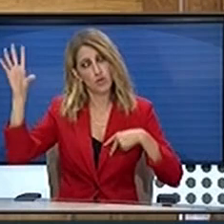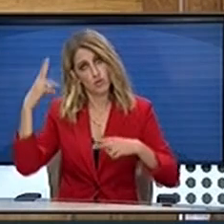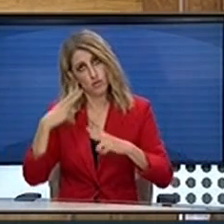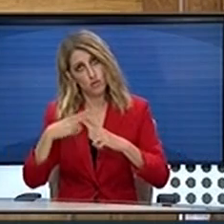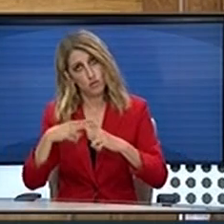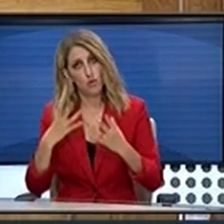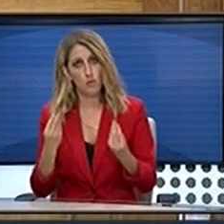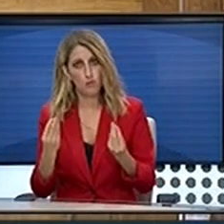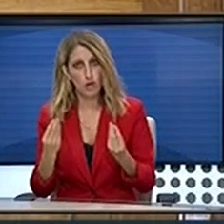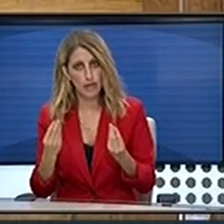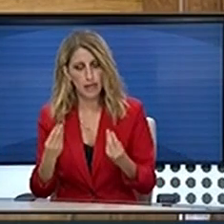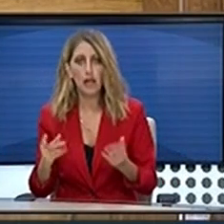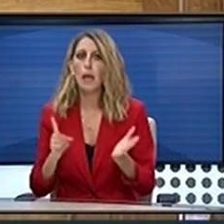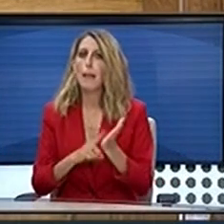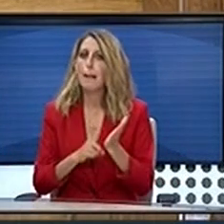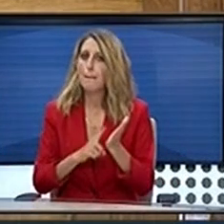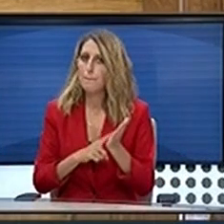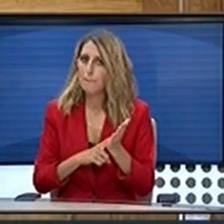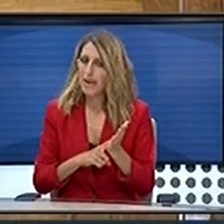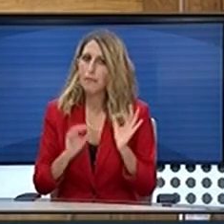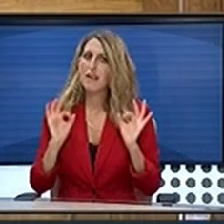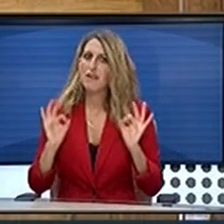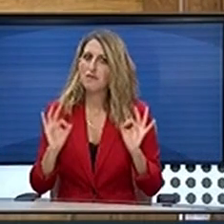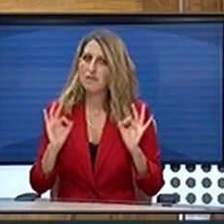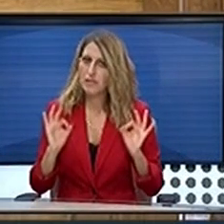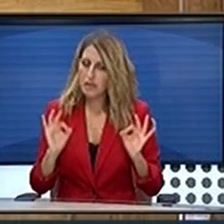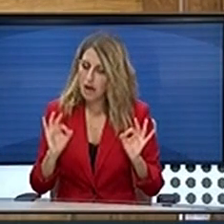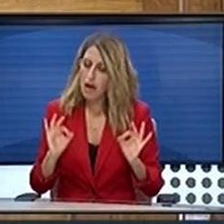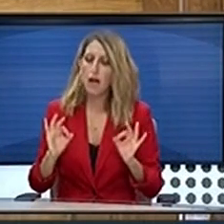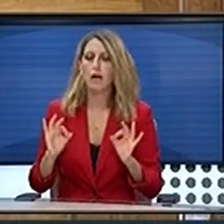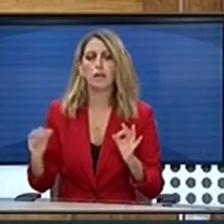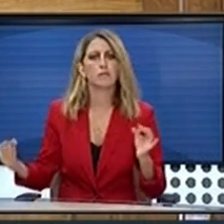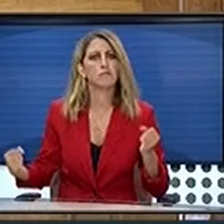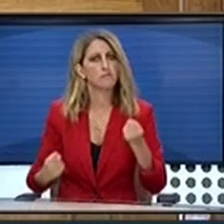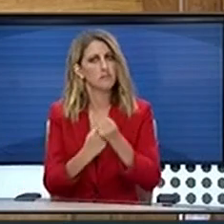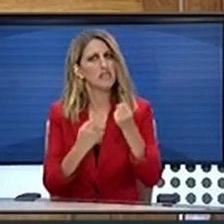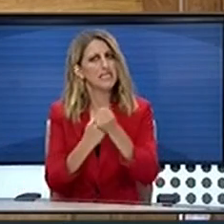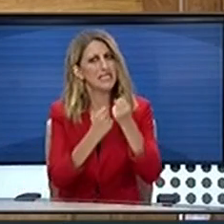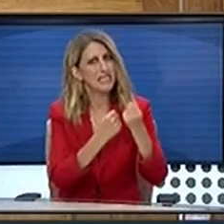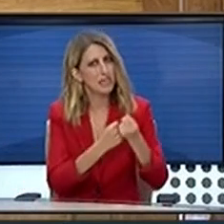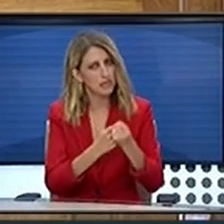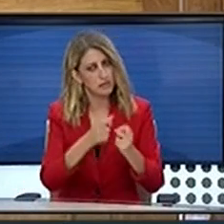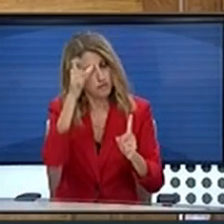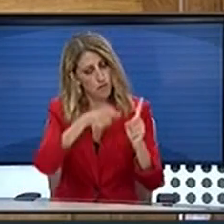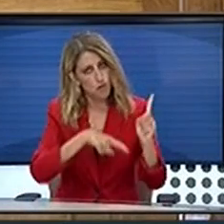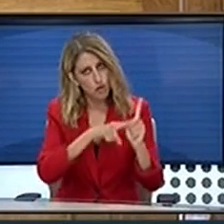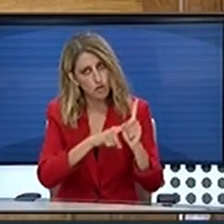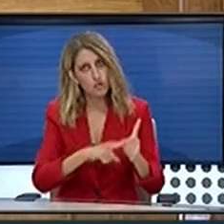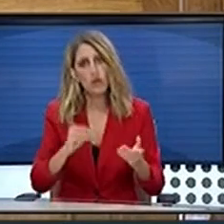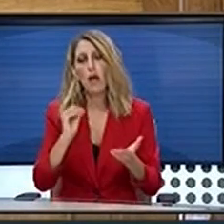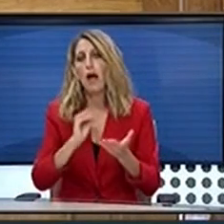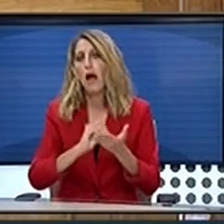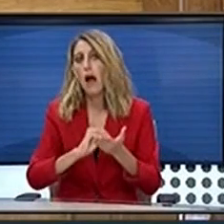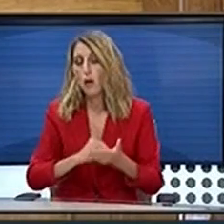ανάλογες δομές προηγμένων κρατών και ασφαλώς τις προτάσεις των κομμάτων στο πλαίσιο της